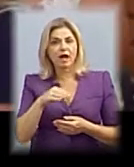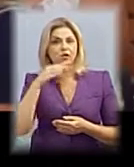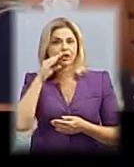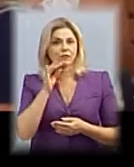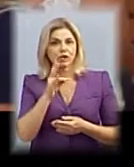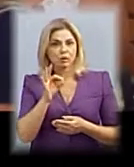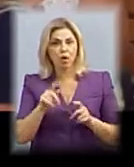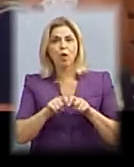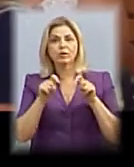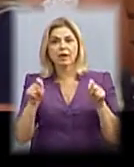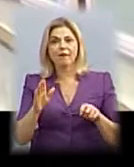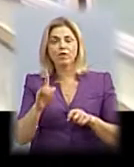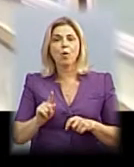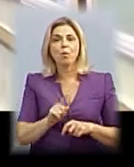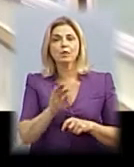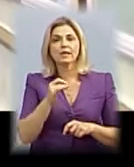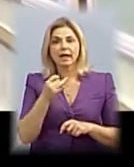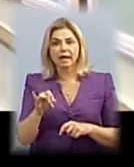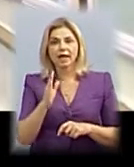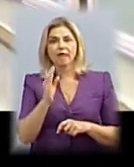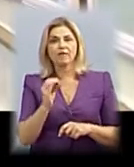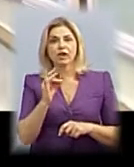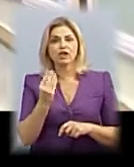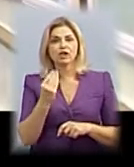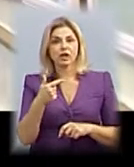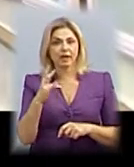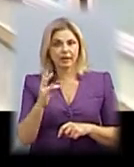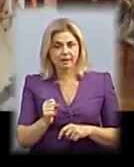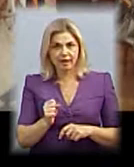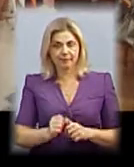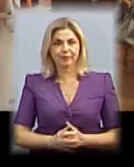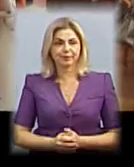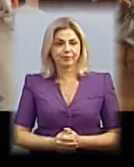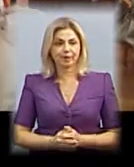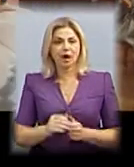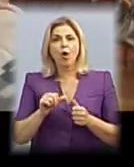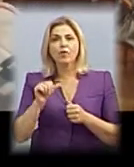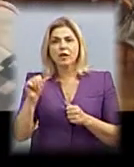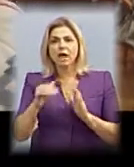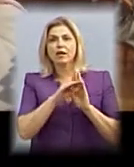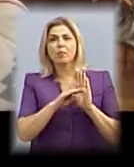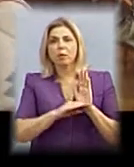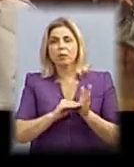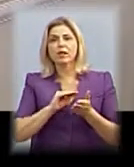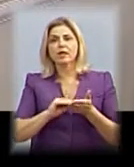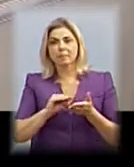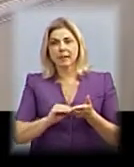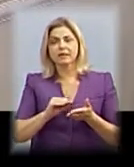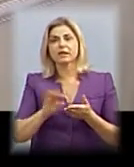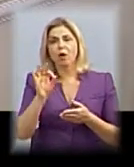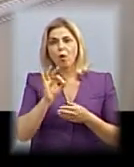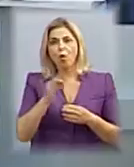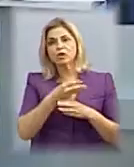Василя Верещагіна. Під суворою забороною фотографування та зйомка робіт. Окремим пунктом це прописано в угоді з Київським національним